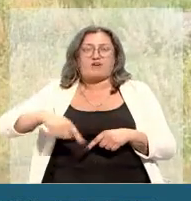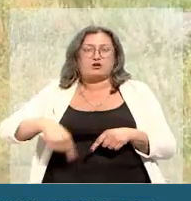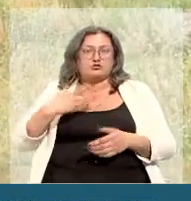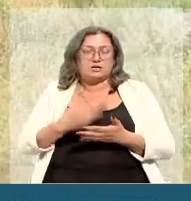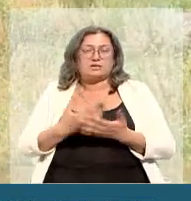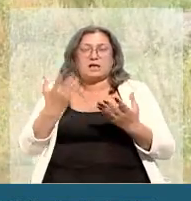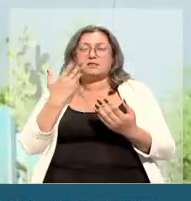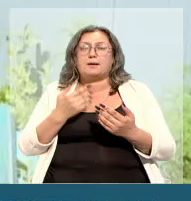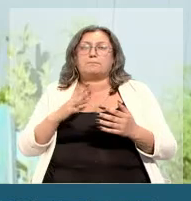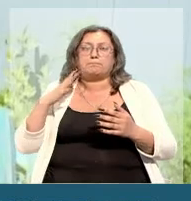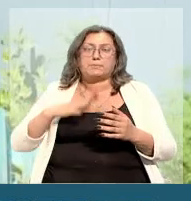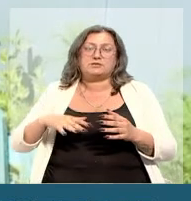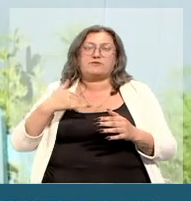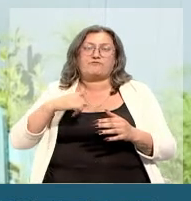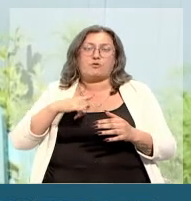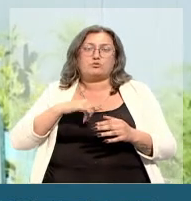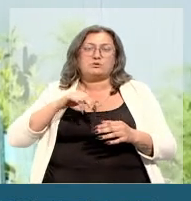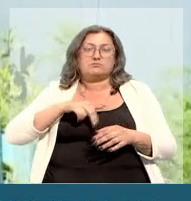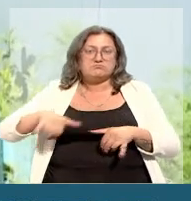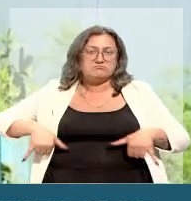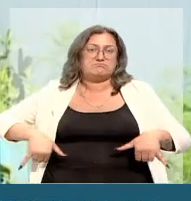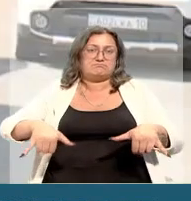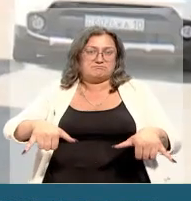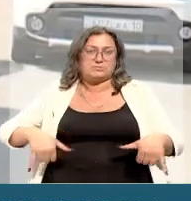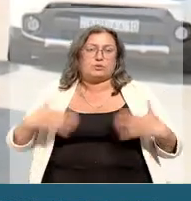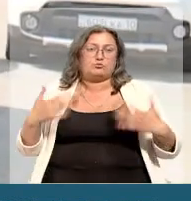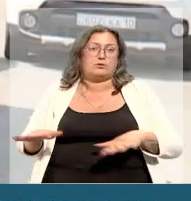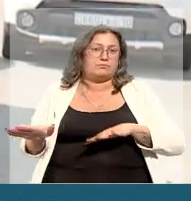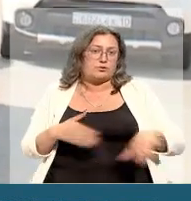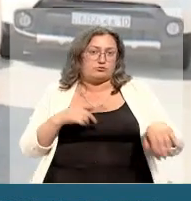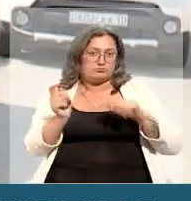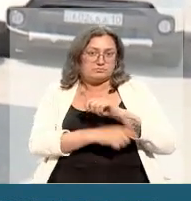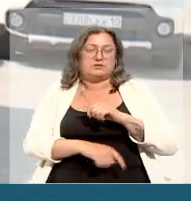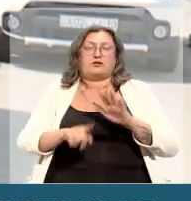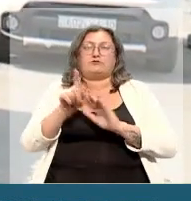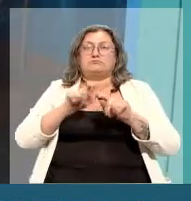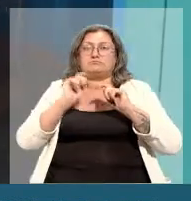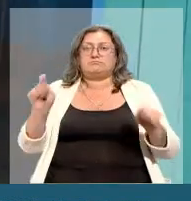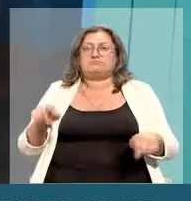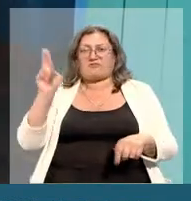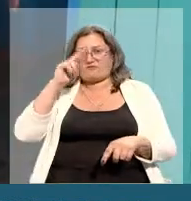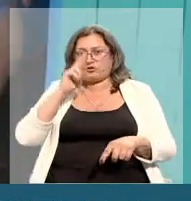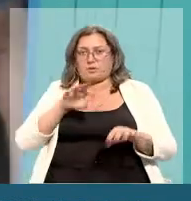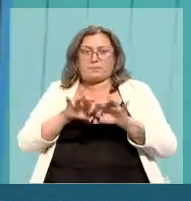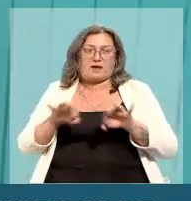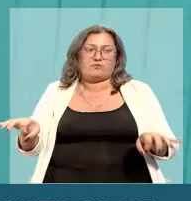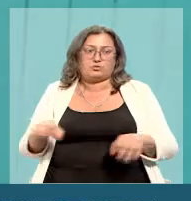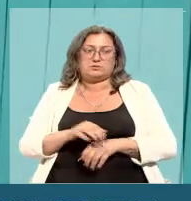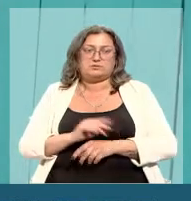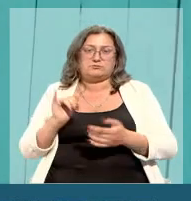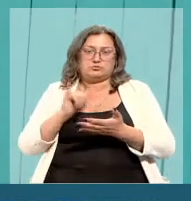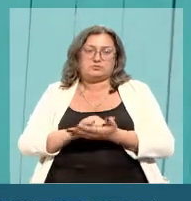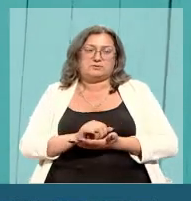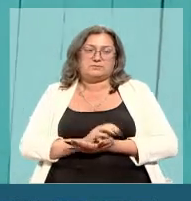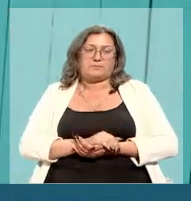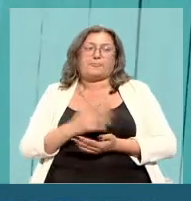Дни, когда приходилось ходить с ведрами, теперь в прошлом. В селе запустили долгожданный водопровод. Хотим вам похвастаться, потому что,